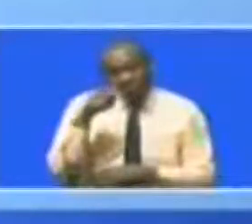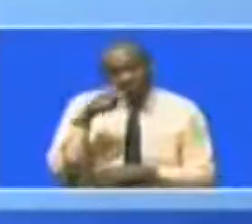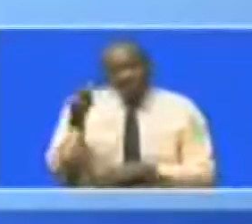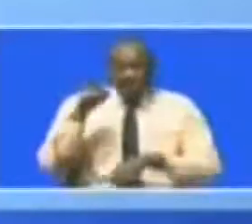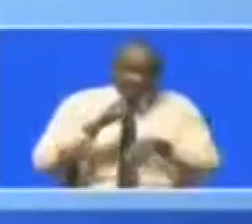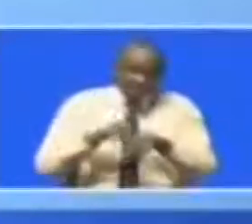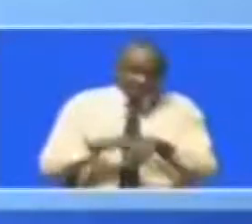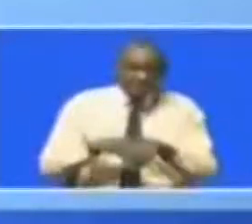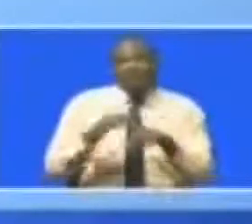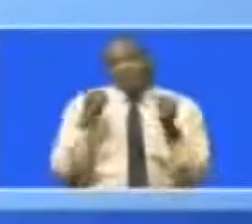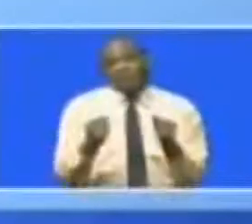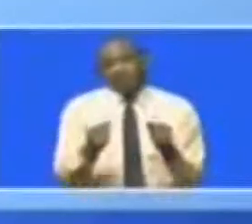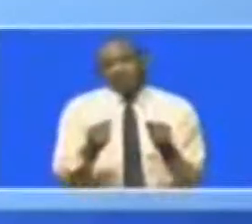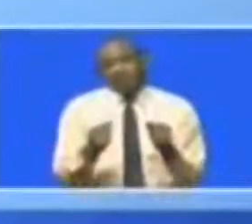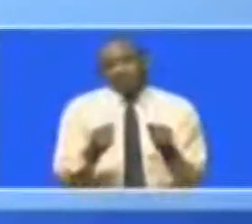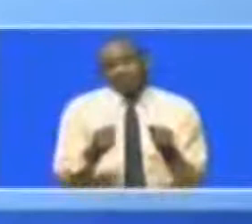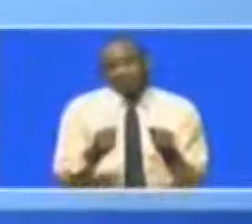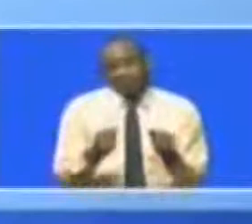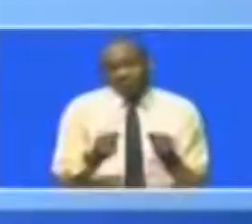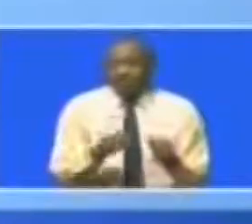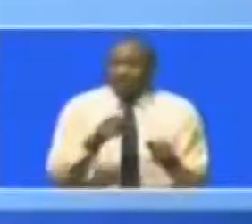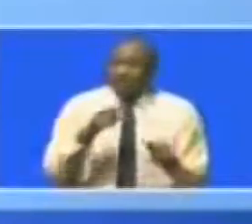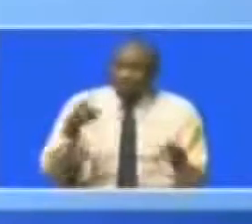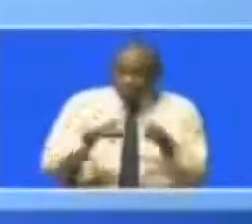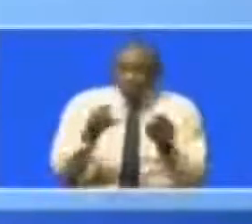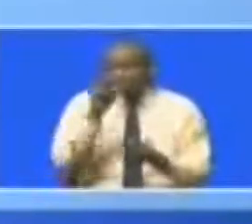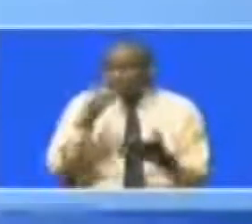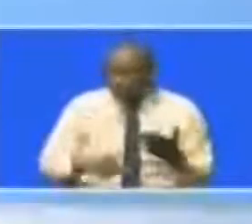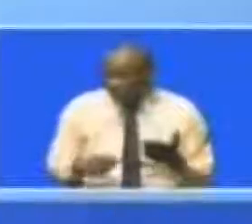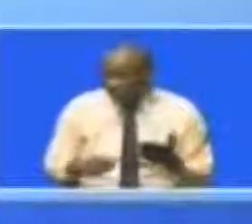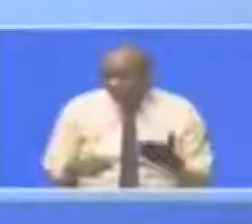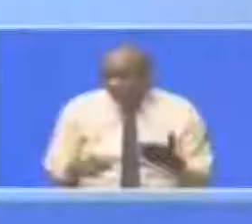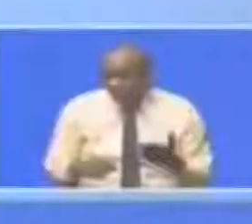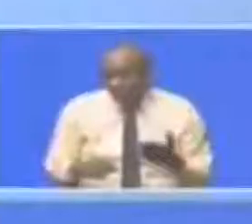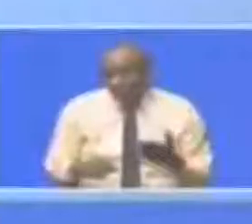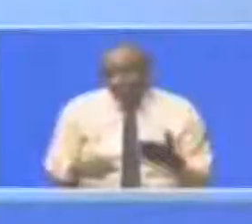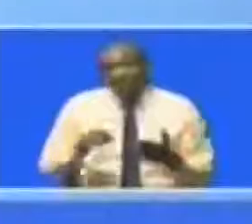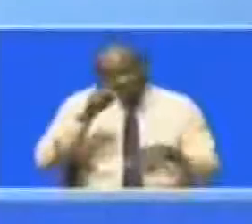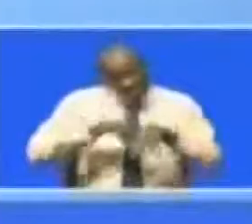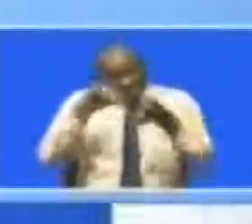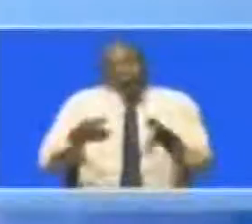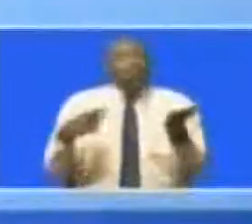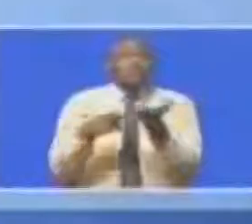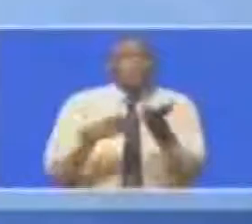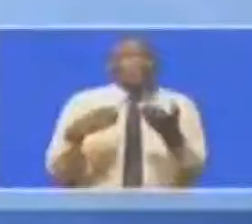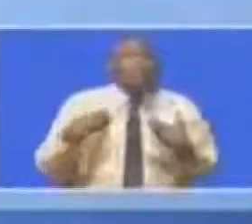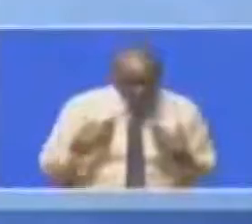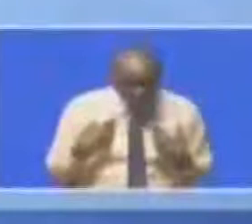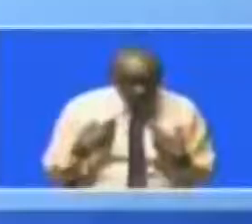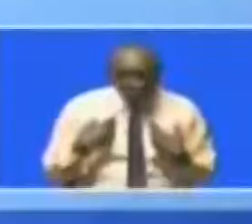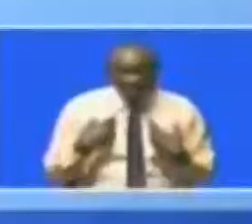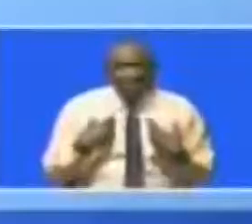havingekuwa kubwa hivi. Kisha tunaona kwamba juu sasa huu ni wakati wa teknoloji. Vitu kama hivi